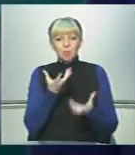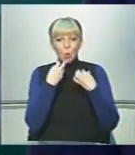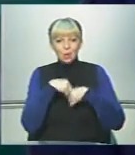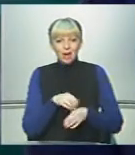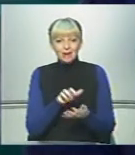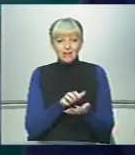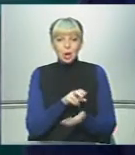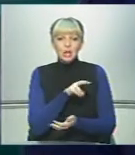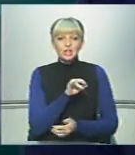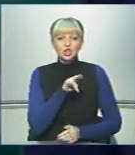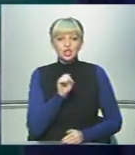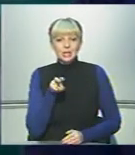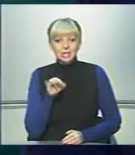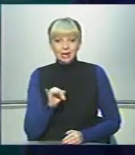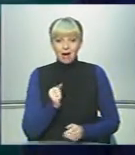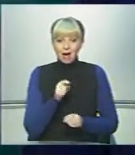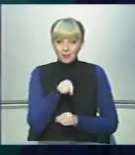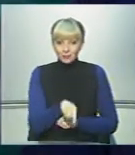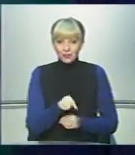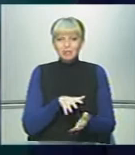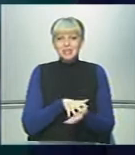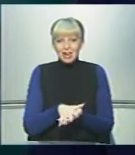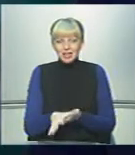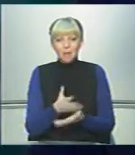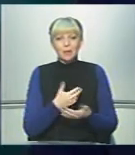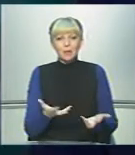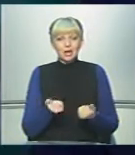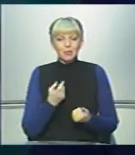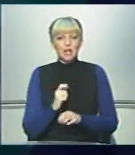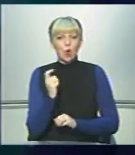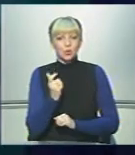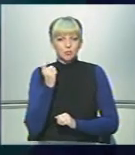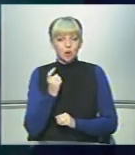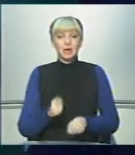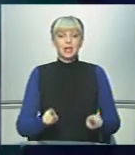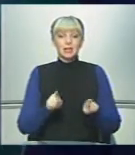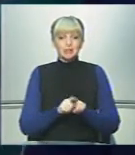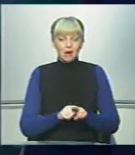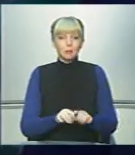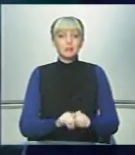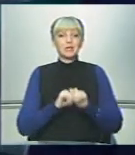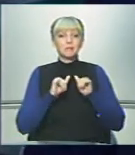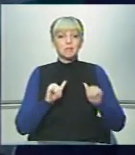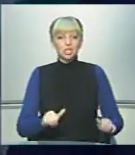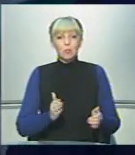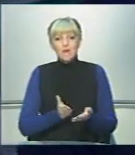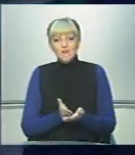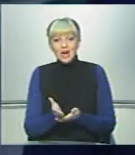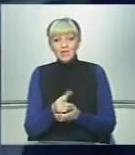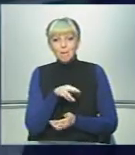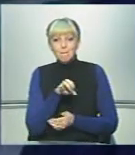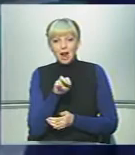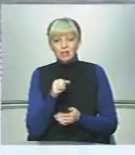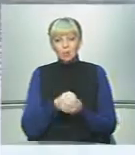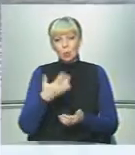поїдають ікру, личинки. А ці от затрати ми беремо на господарство і таким чином збільшуємо вихід мальків